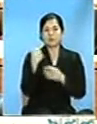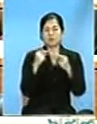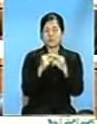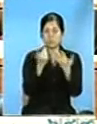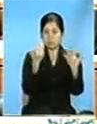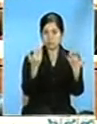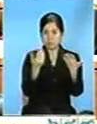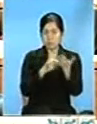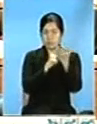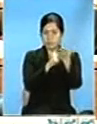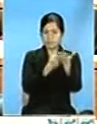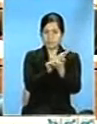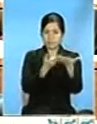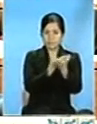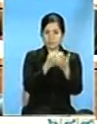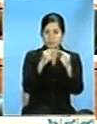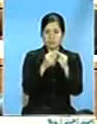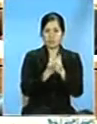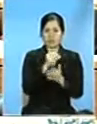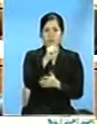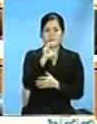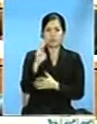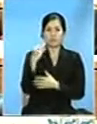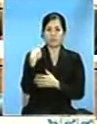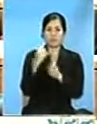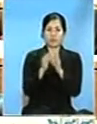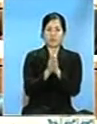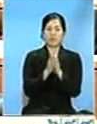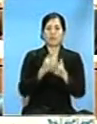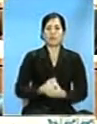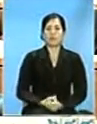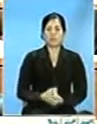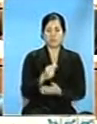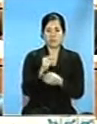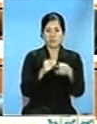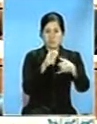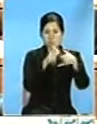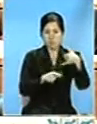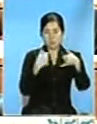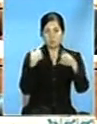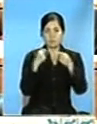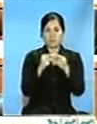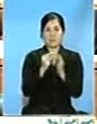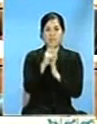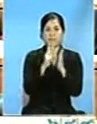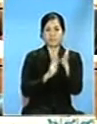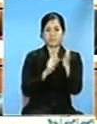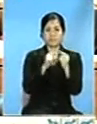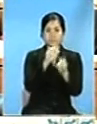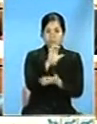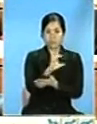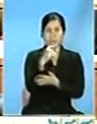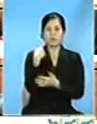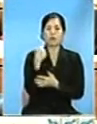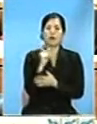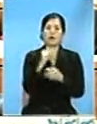กขึ้นไปกั้นกรองในระดับสมาชิกวุฒิสภาในวุฒิสภาแล้วเนี่ยคนที่เขามีผลบังคับใช้โดยตรงก็คือพี่น้